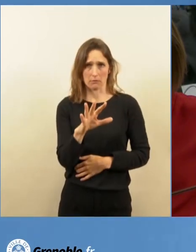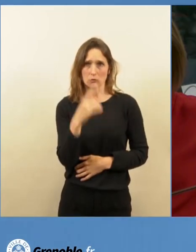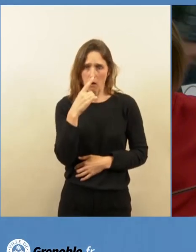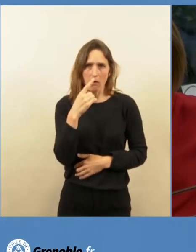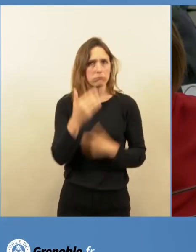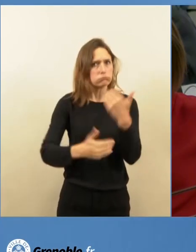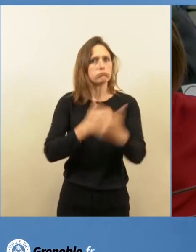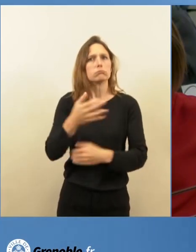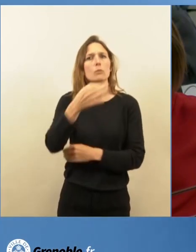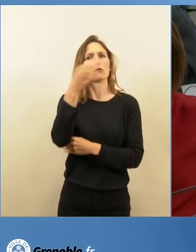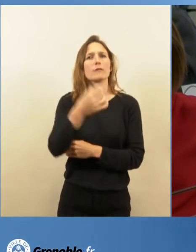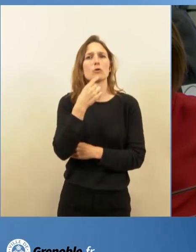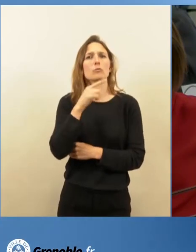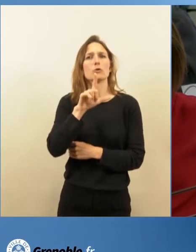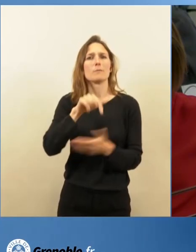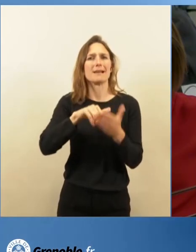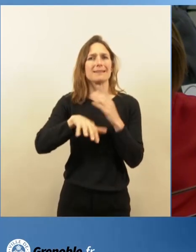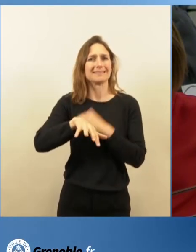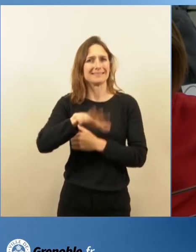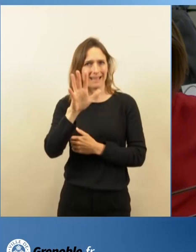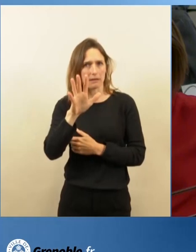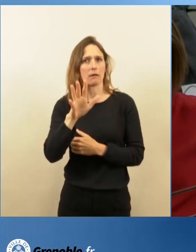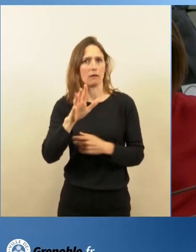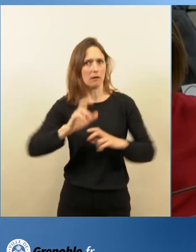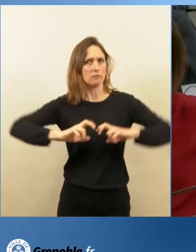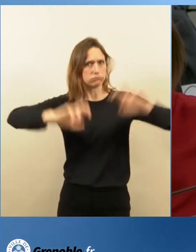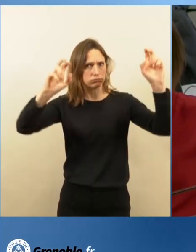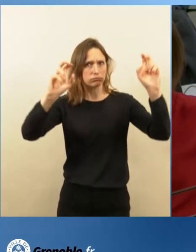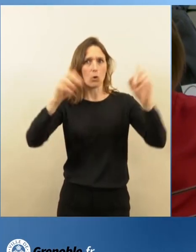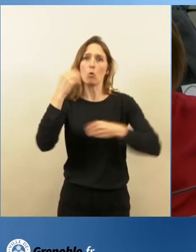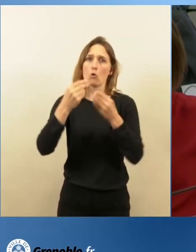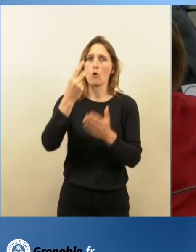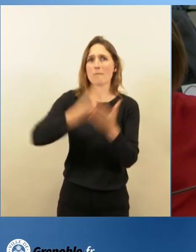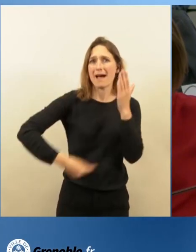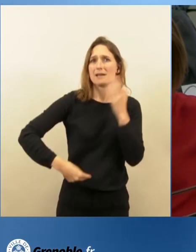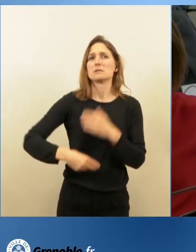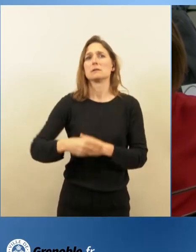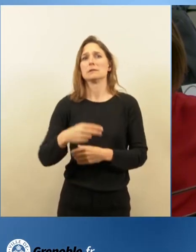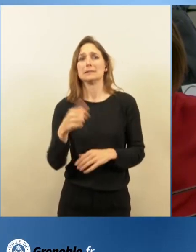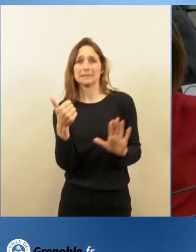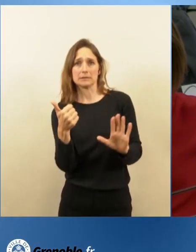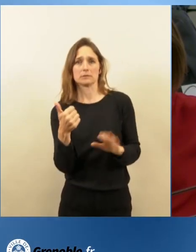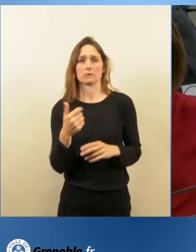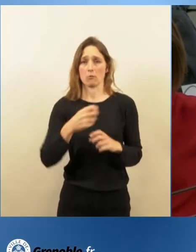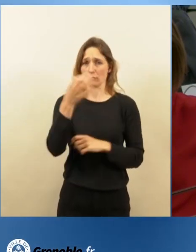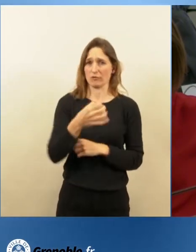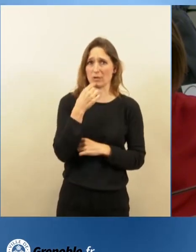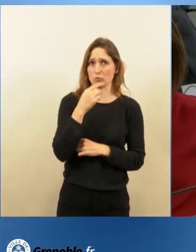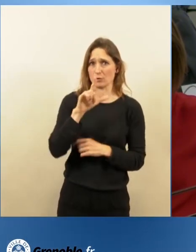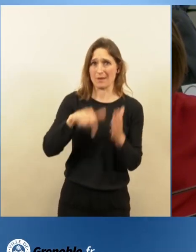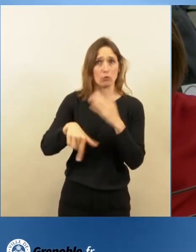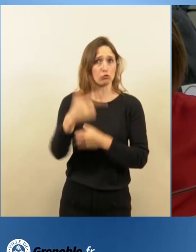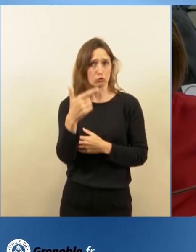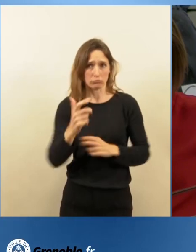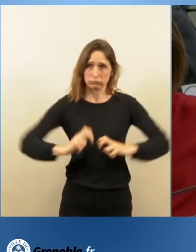en pourcentage depuis 2005 tantôt page 6 on a progressé en pourcentage depuis 2012 bon moi je vous propose de partir